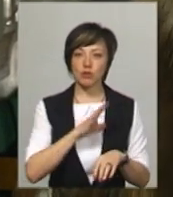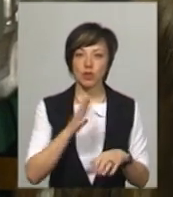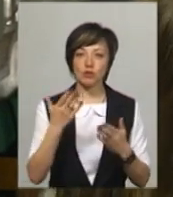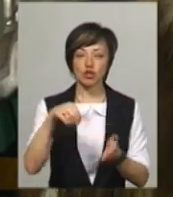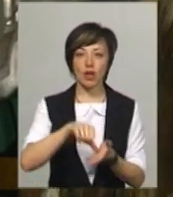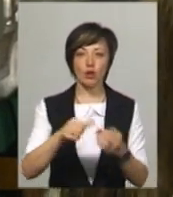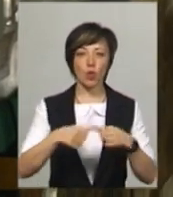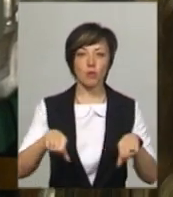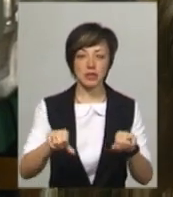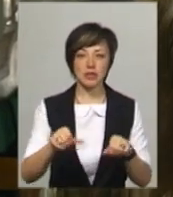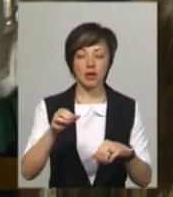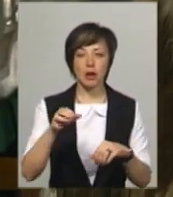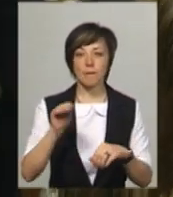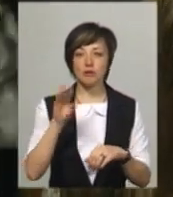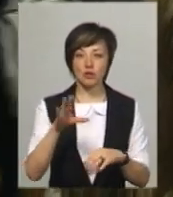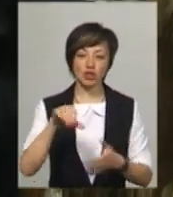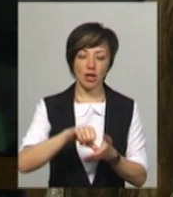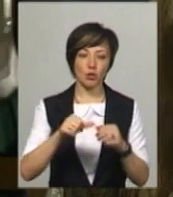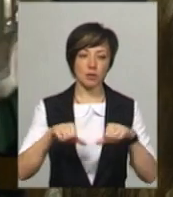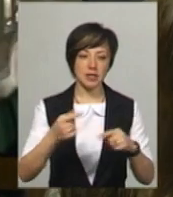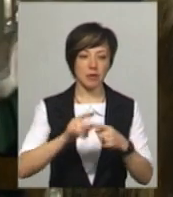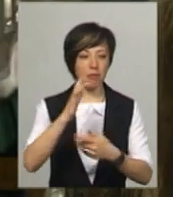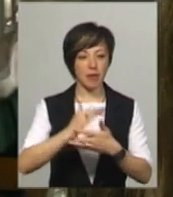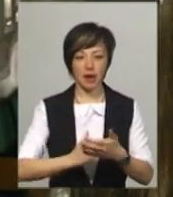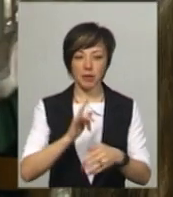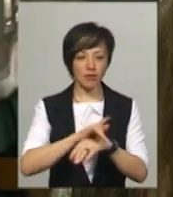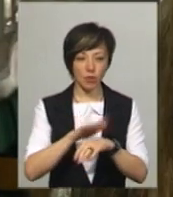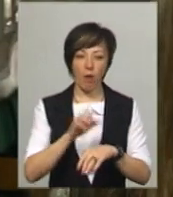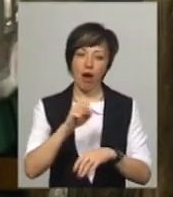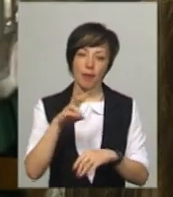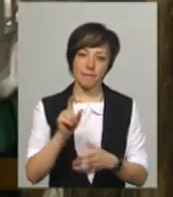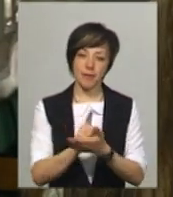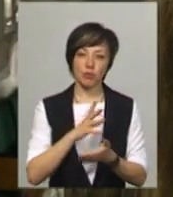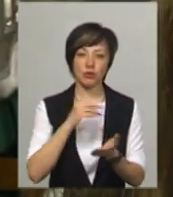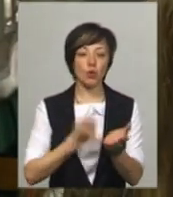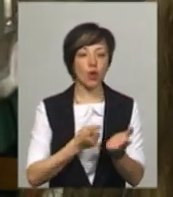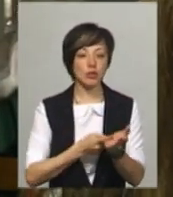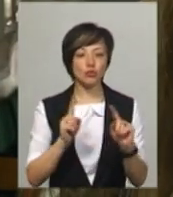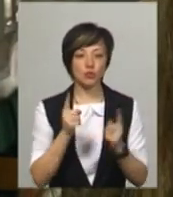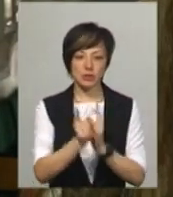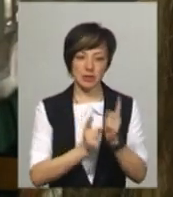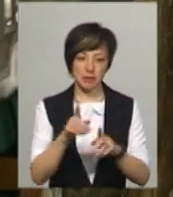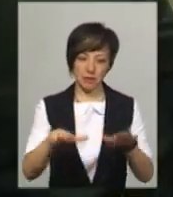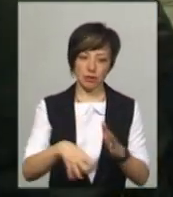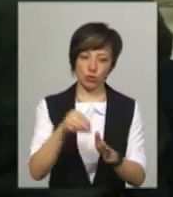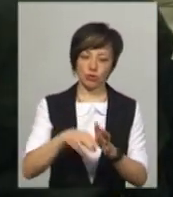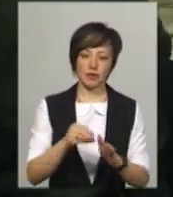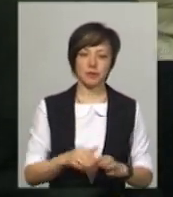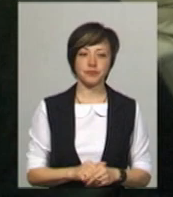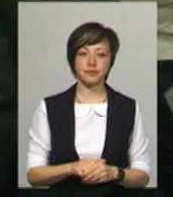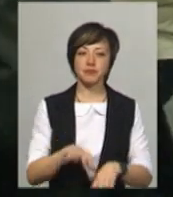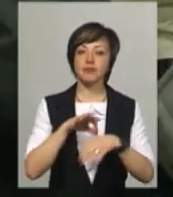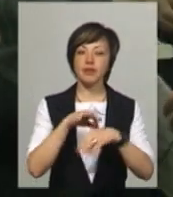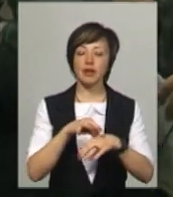член комісії, посвідчення про те, що є ви членом комісії, цей перелік не є вичерпний, але ви маєте мотивувати, чому ви змінюєте місце голосування. Відділ